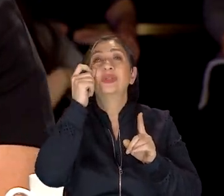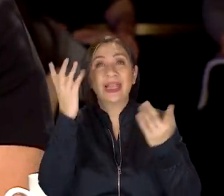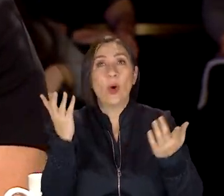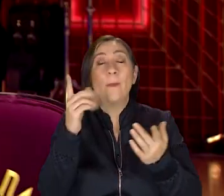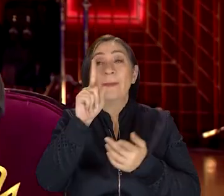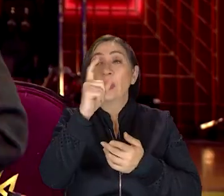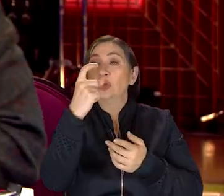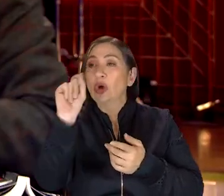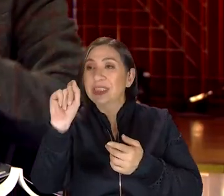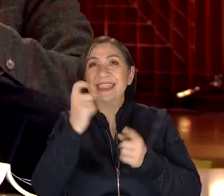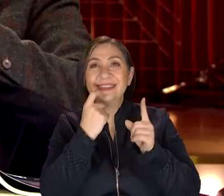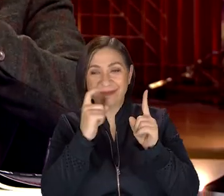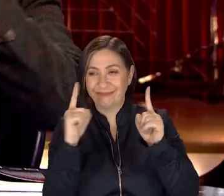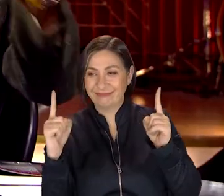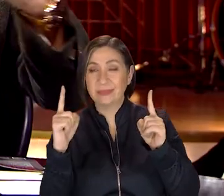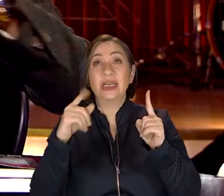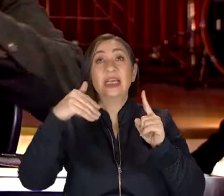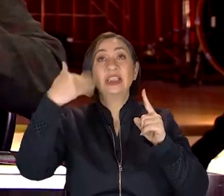Ama 90'lardaki